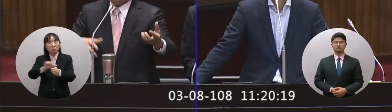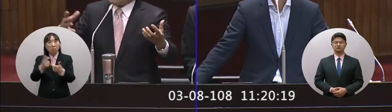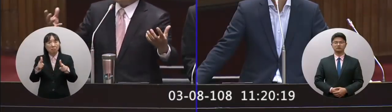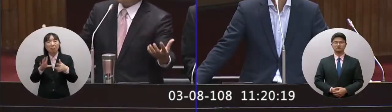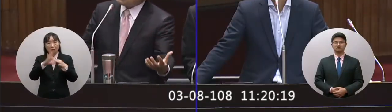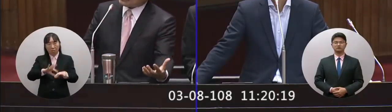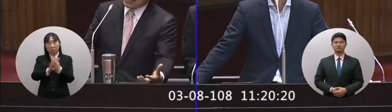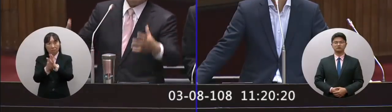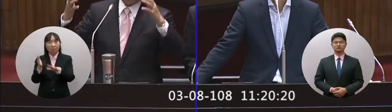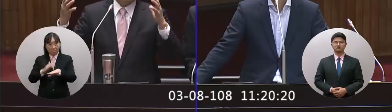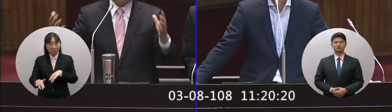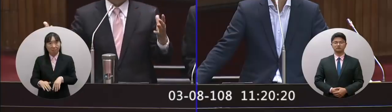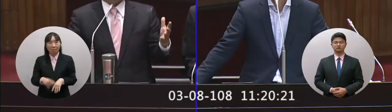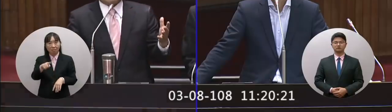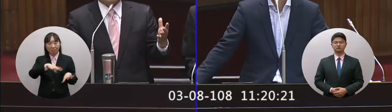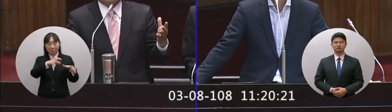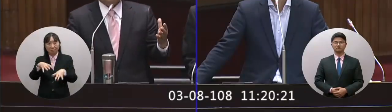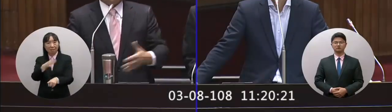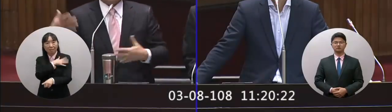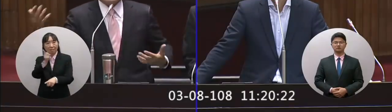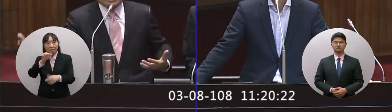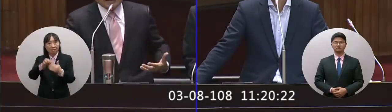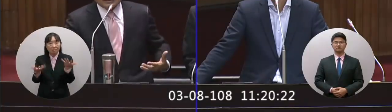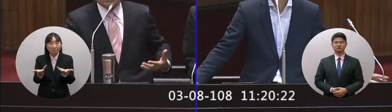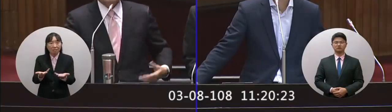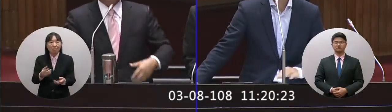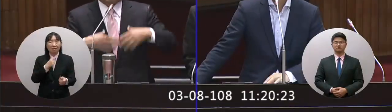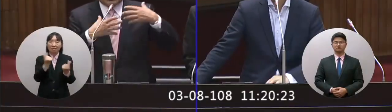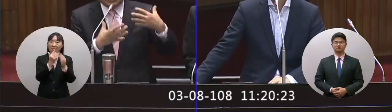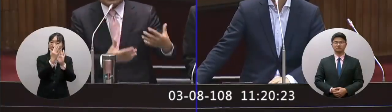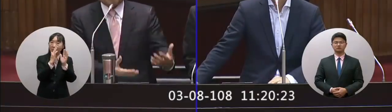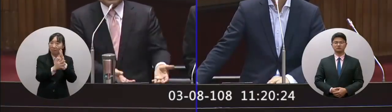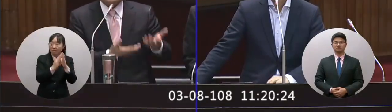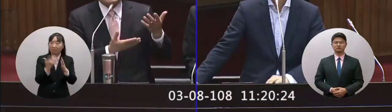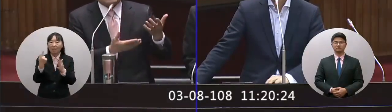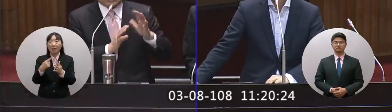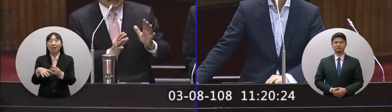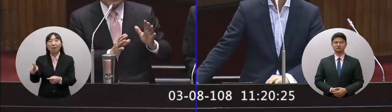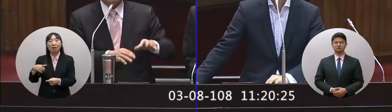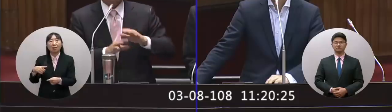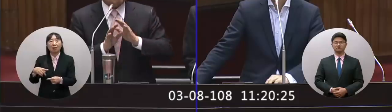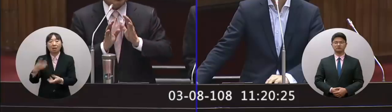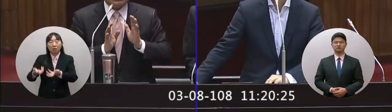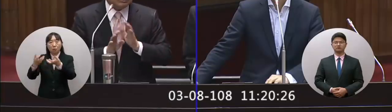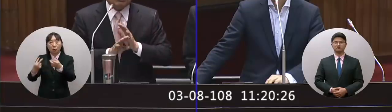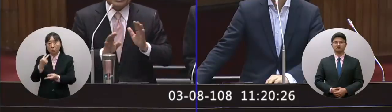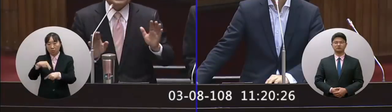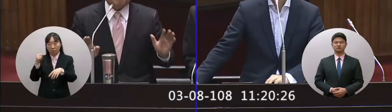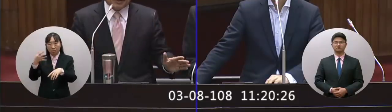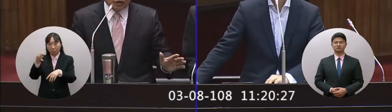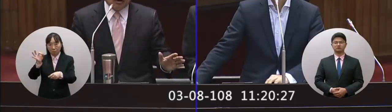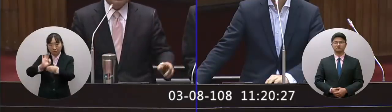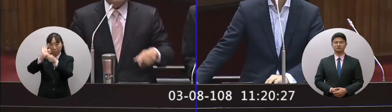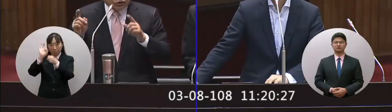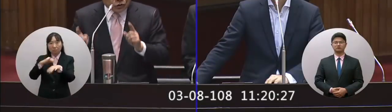清楚。那世界上任何的条件，比如发生战争，比如燃料成本增加等等，都可能会